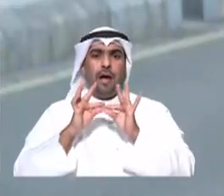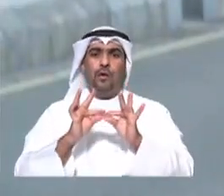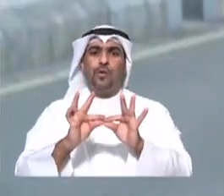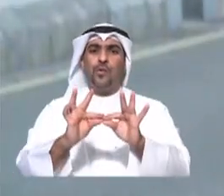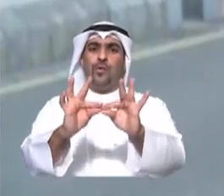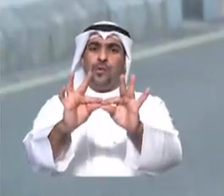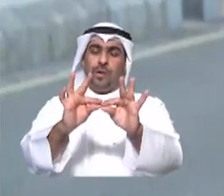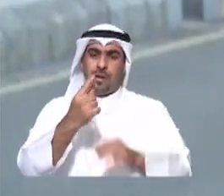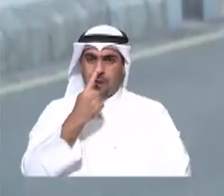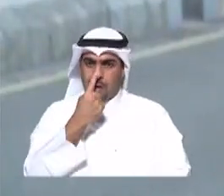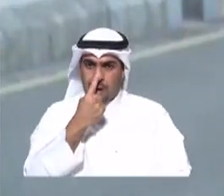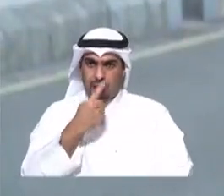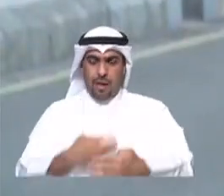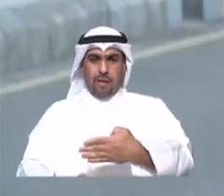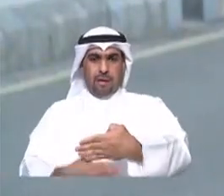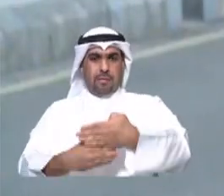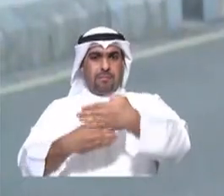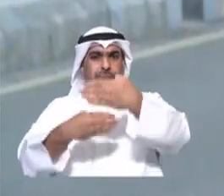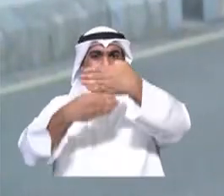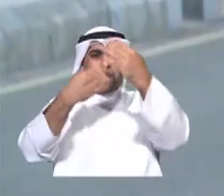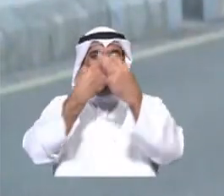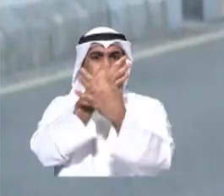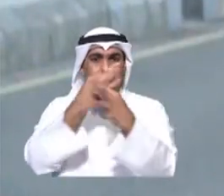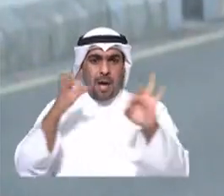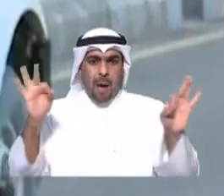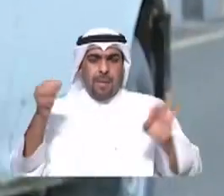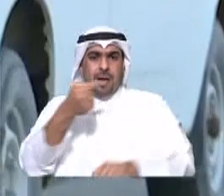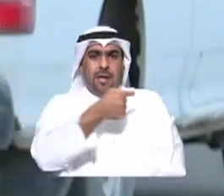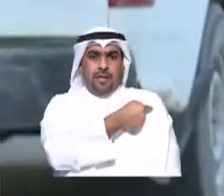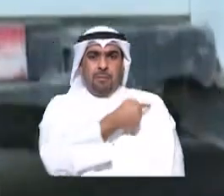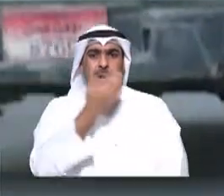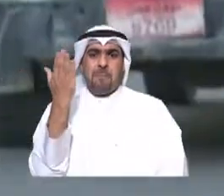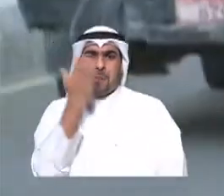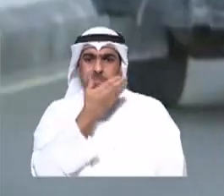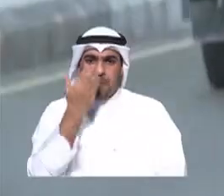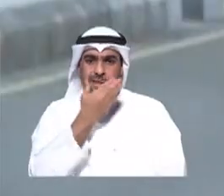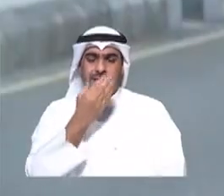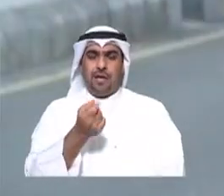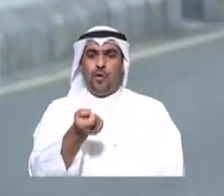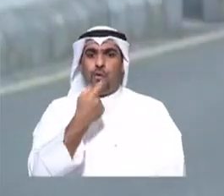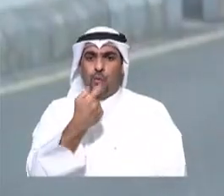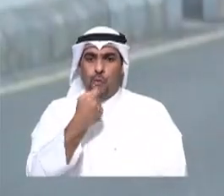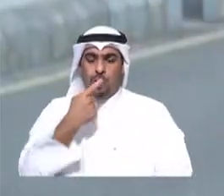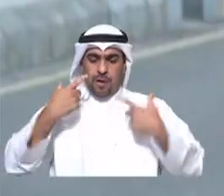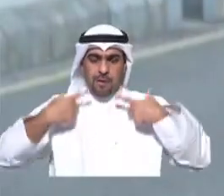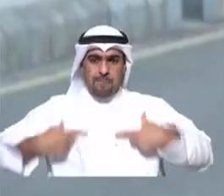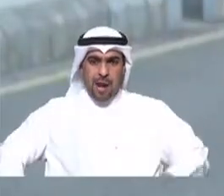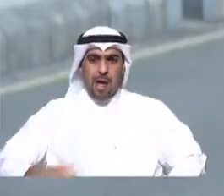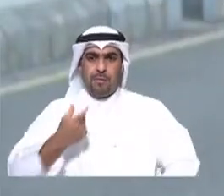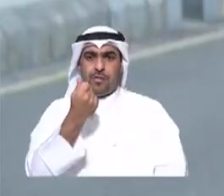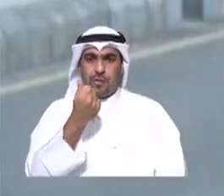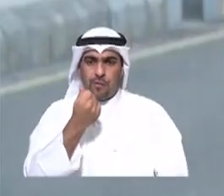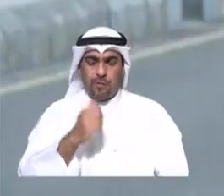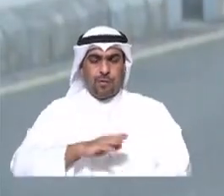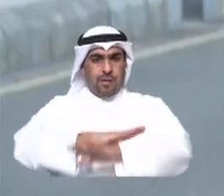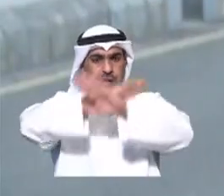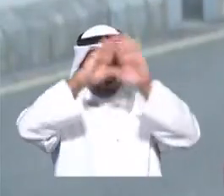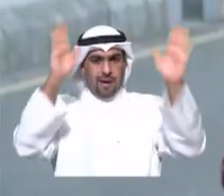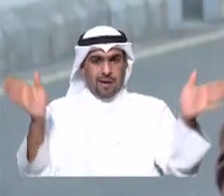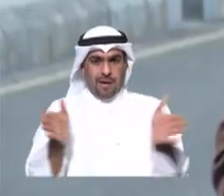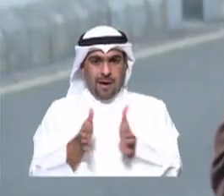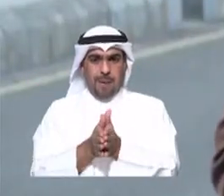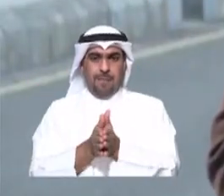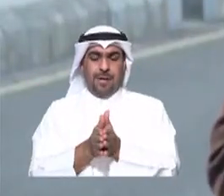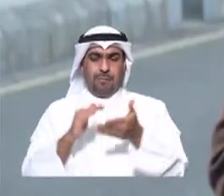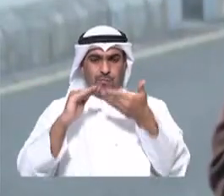كافة المشاريع الخيرية امتدادا من المشاريع التنموية والبنية التحتية أو حتى فيما يتعلق